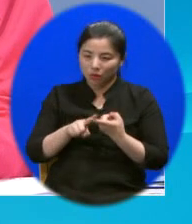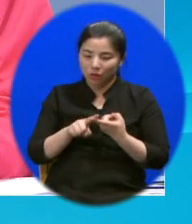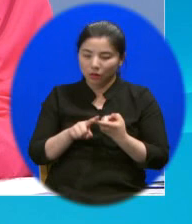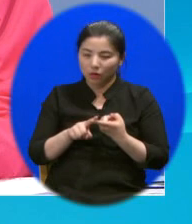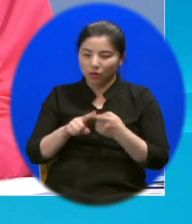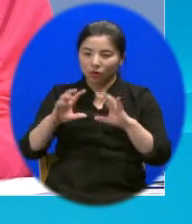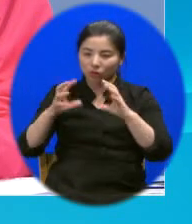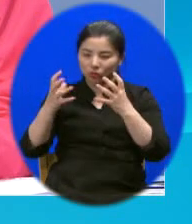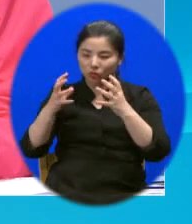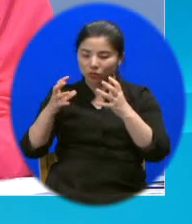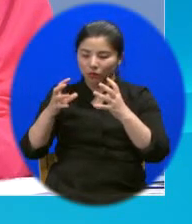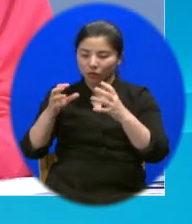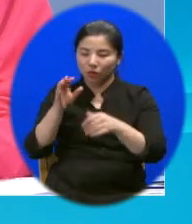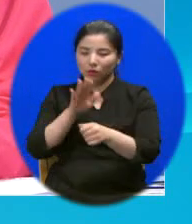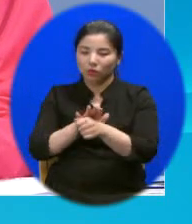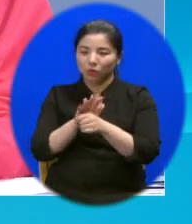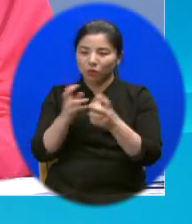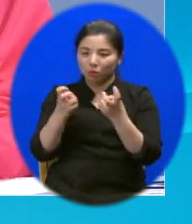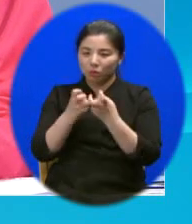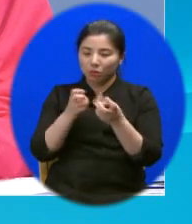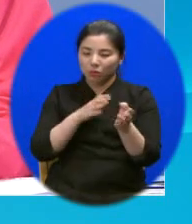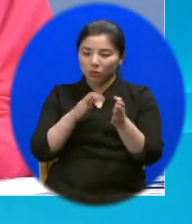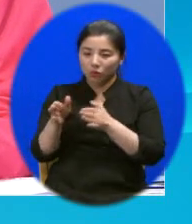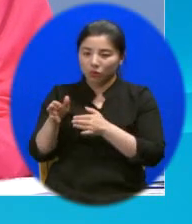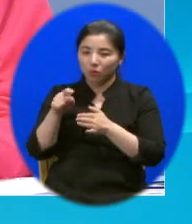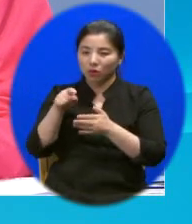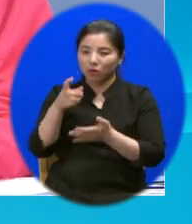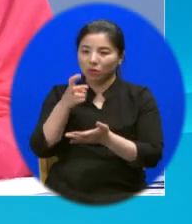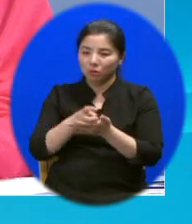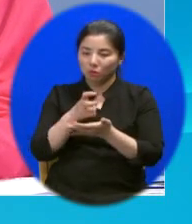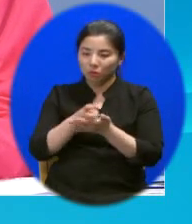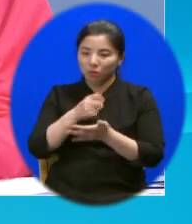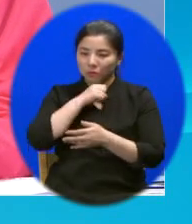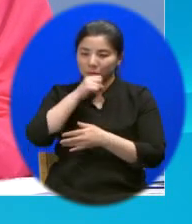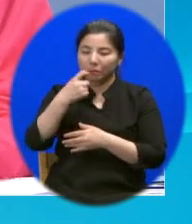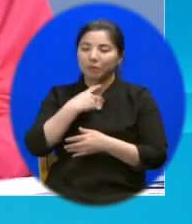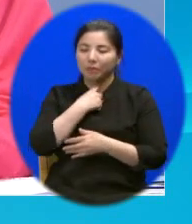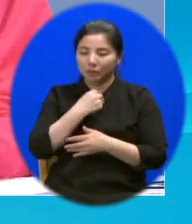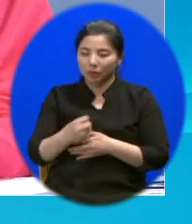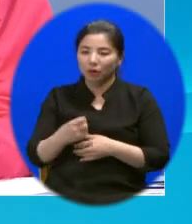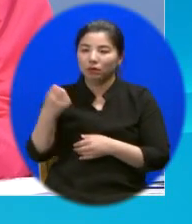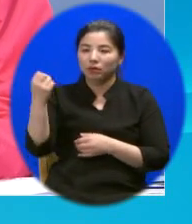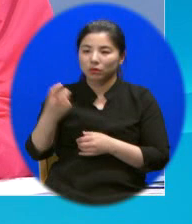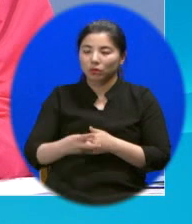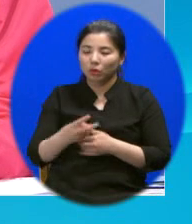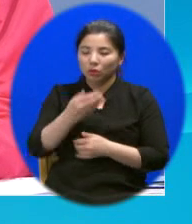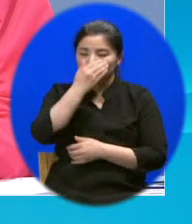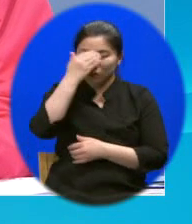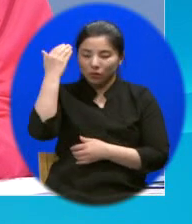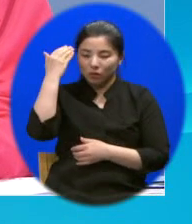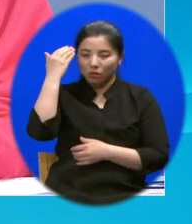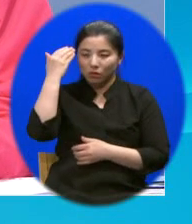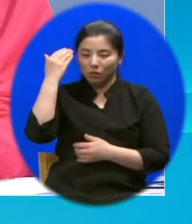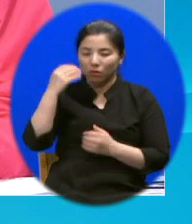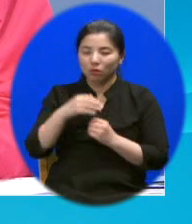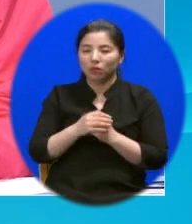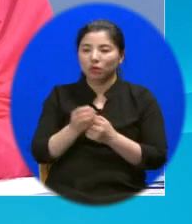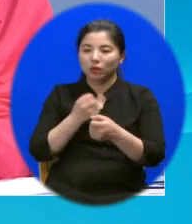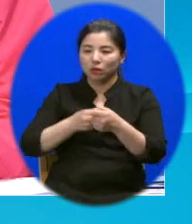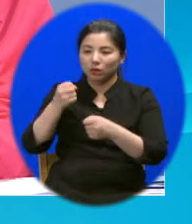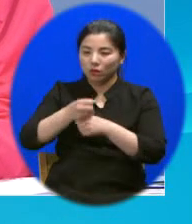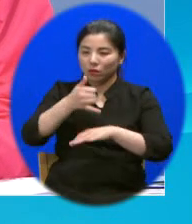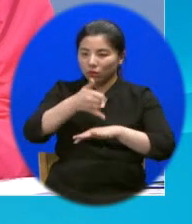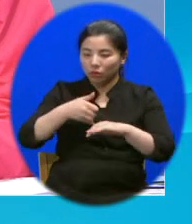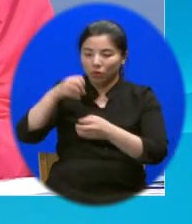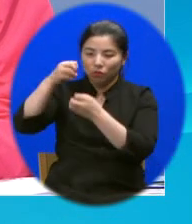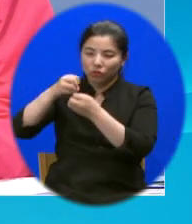국가적인 지원 대책을 마련하는 것 같던 법안도 통과 시킨 적이 있고 또 우리 청년 그 창업론